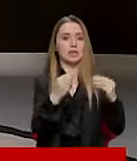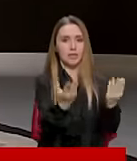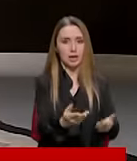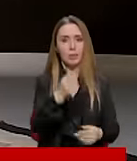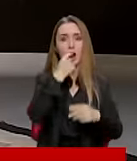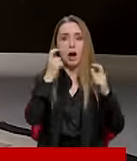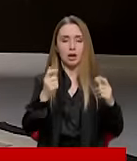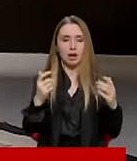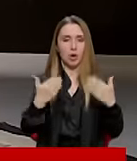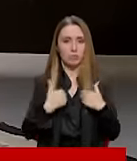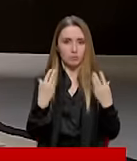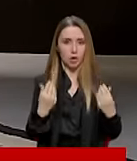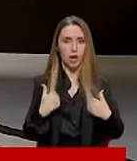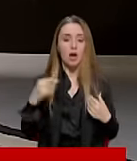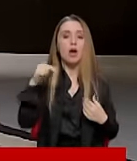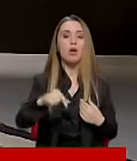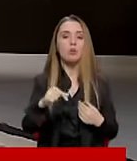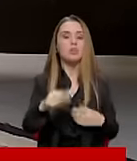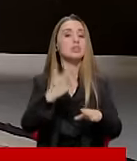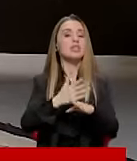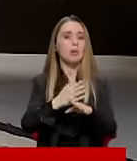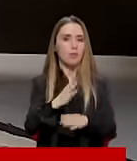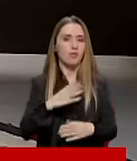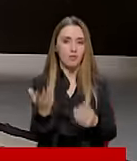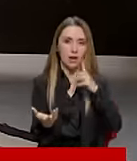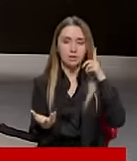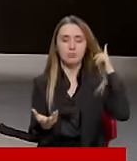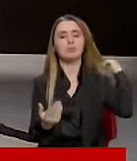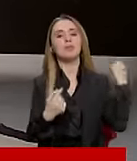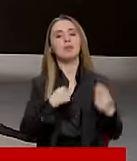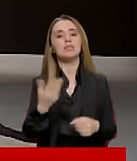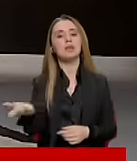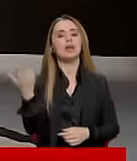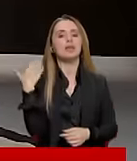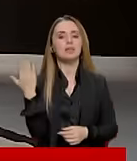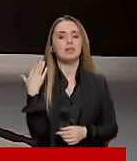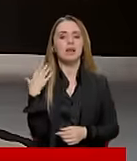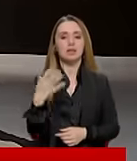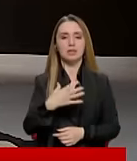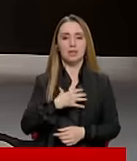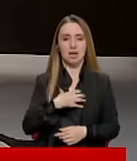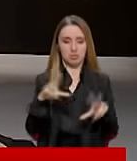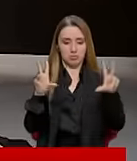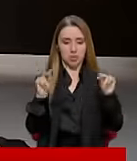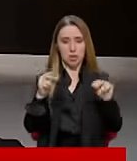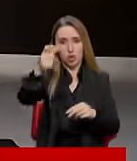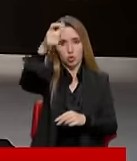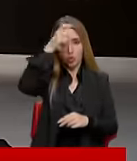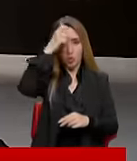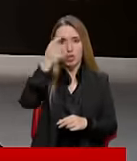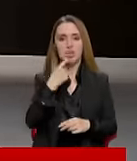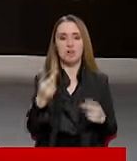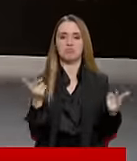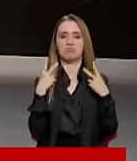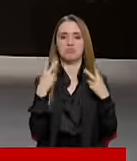var Ankara olarak Eee bunun da gerekçeleri var yani Biz eskiden Eee kendi kendine yeten ülkeyiz diye